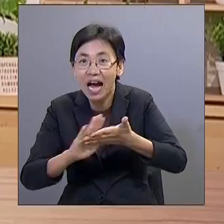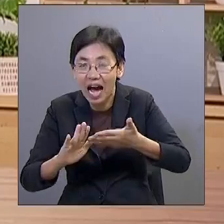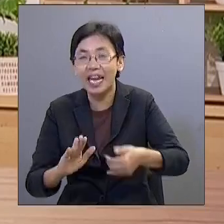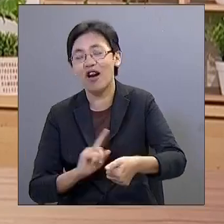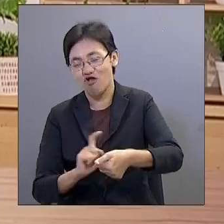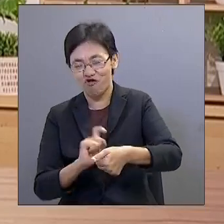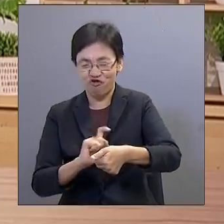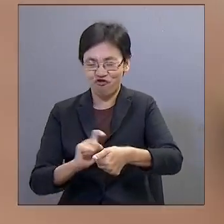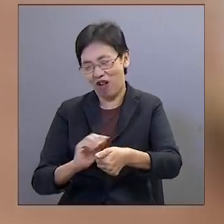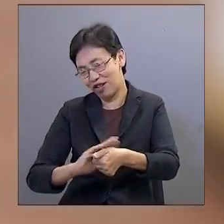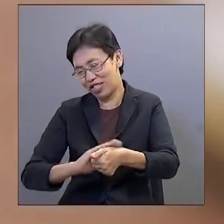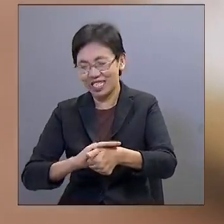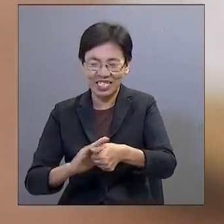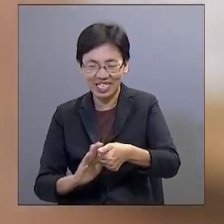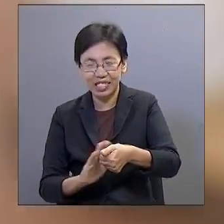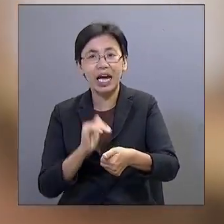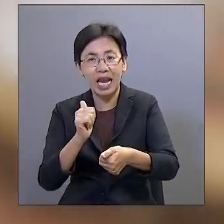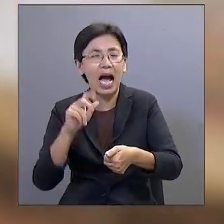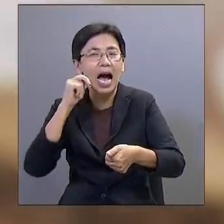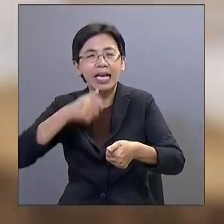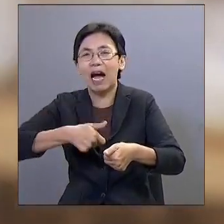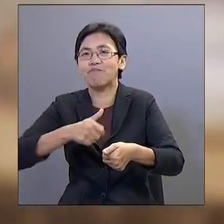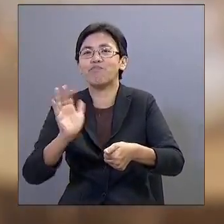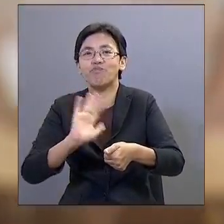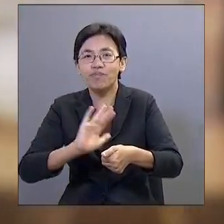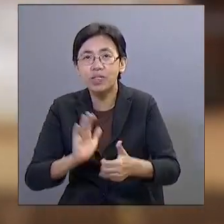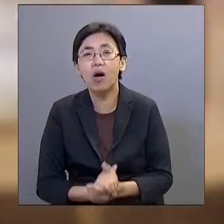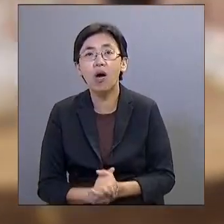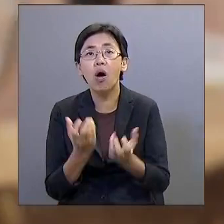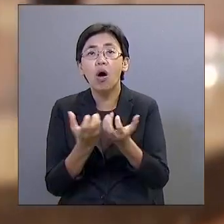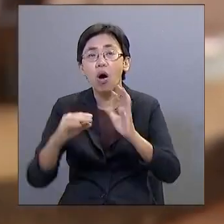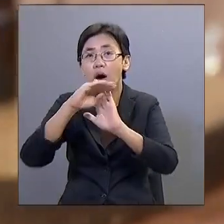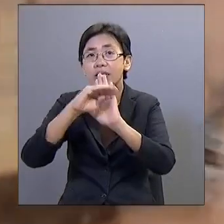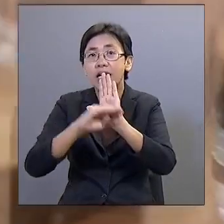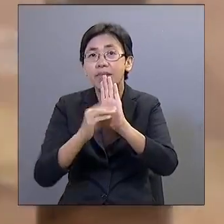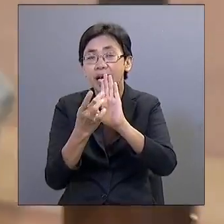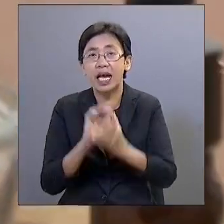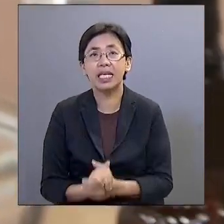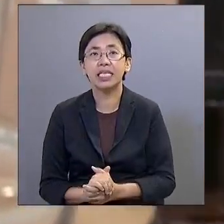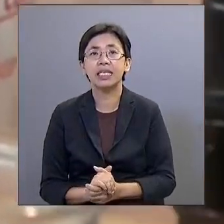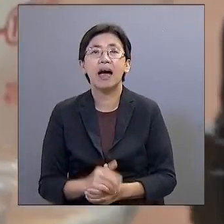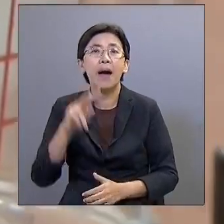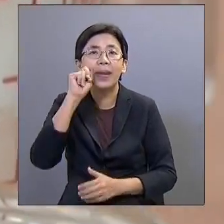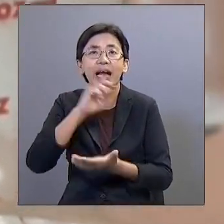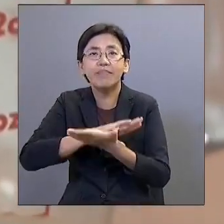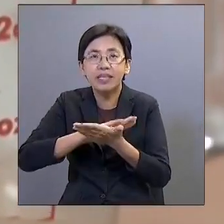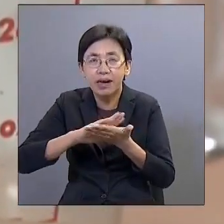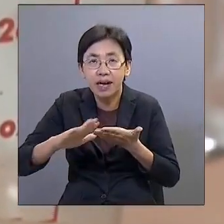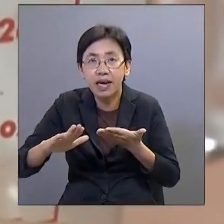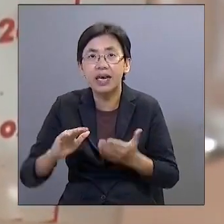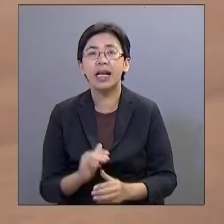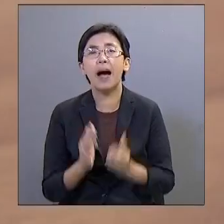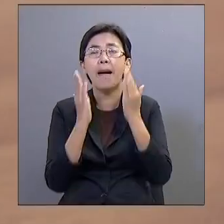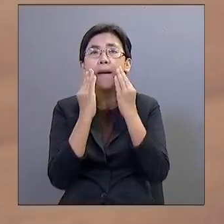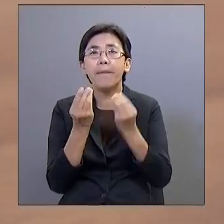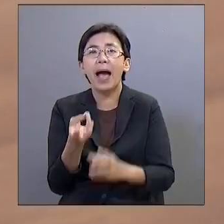ไปทำใช้ได้นะคะสำหรับวัสดุอุปกรณ์นะคะก็มีดังต่อไปนี้นะคะอย่างแรกก็คือเป็นน้ำสะอาดค่ะแป้งข้าวน